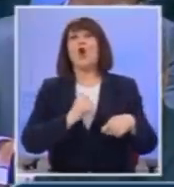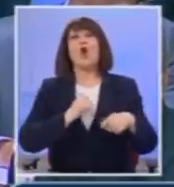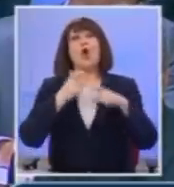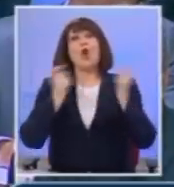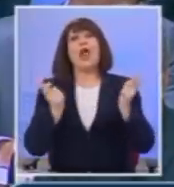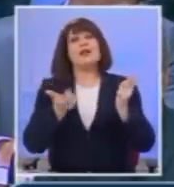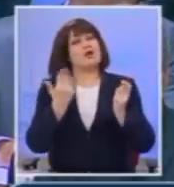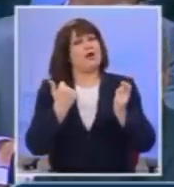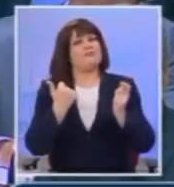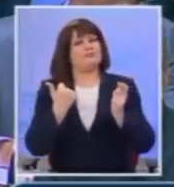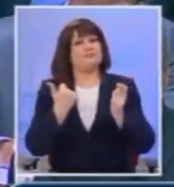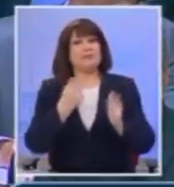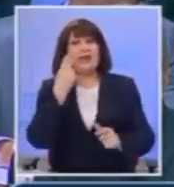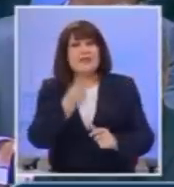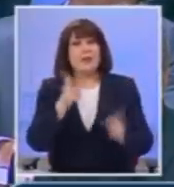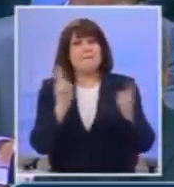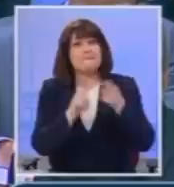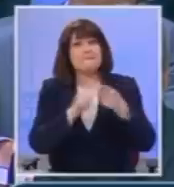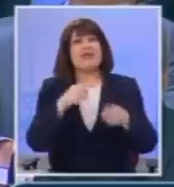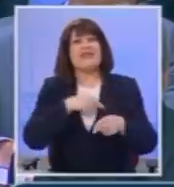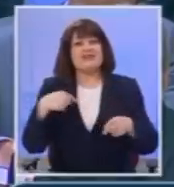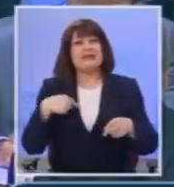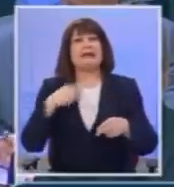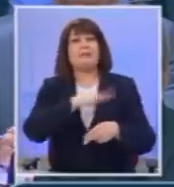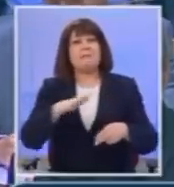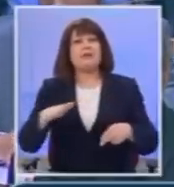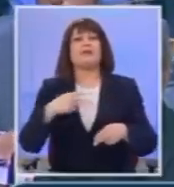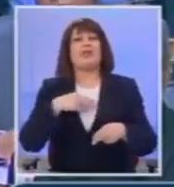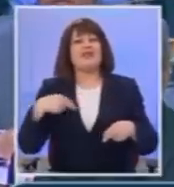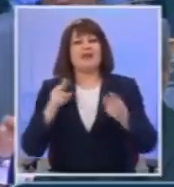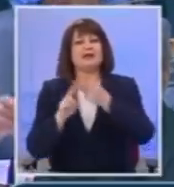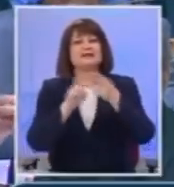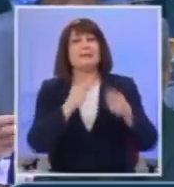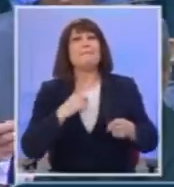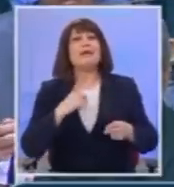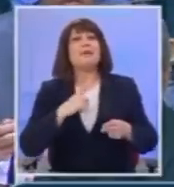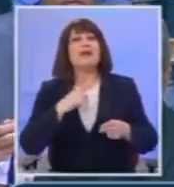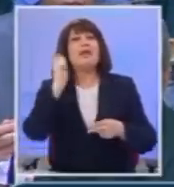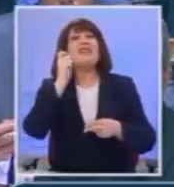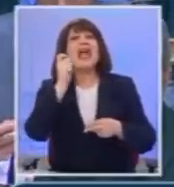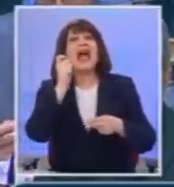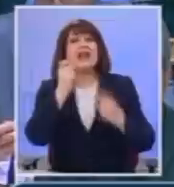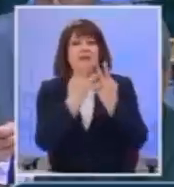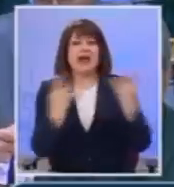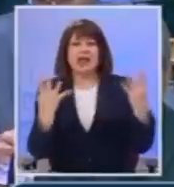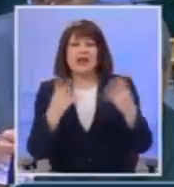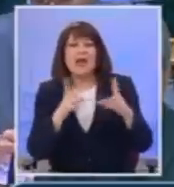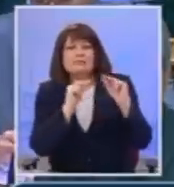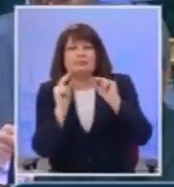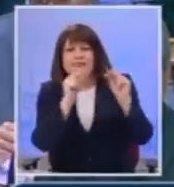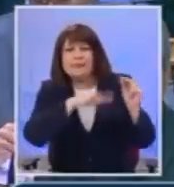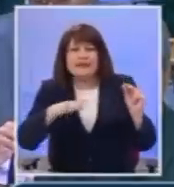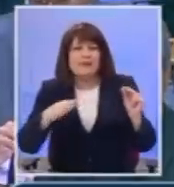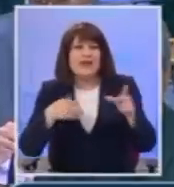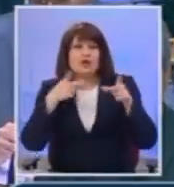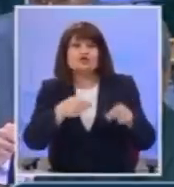λοιπόν εκεί τα παιδιά, είδαμε καθηγητές, είδαμε το διευθυντή, δεν διακόψαμε το μάθημα. Περιμέναμε τα διαλύματα να μιλάμε από τα κάγκελα με τα παιδιά. Για